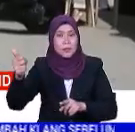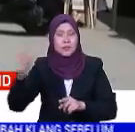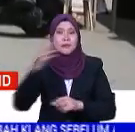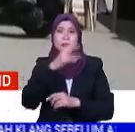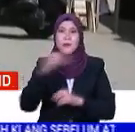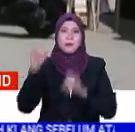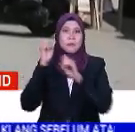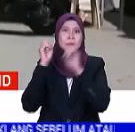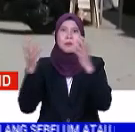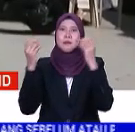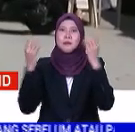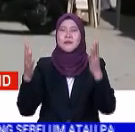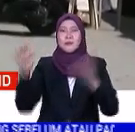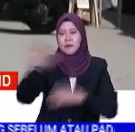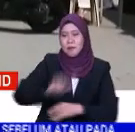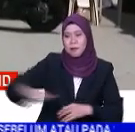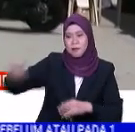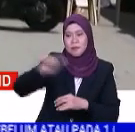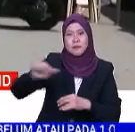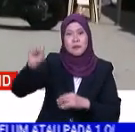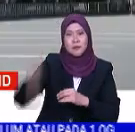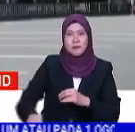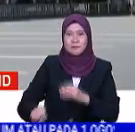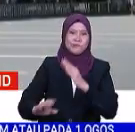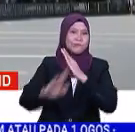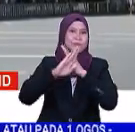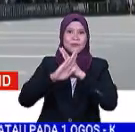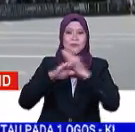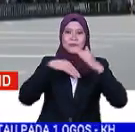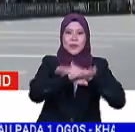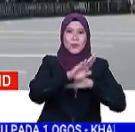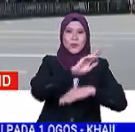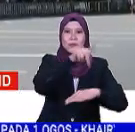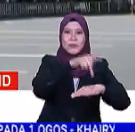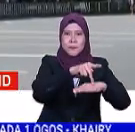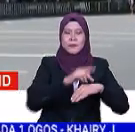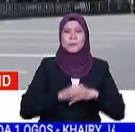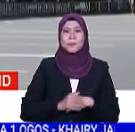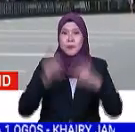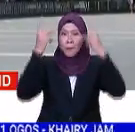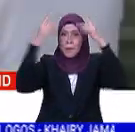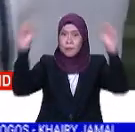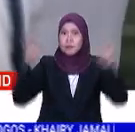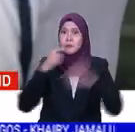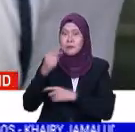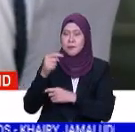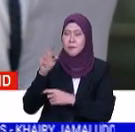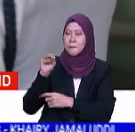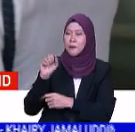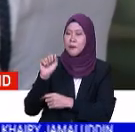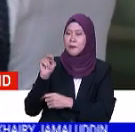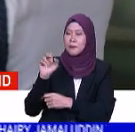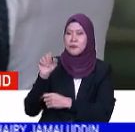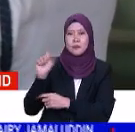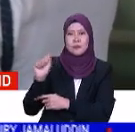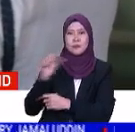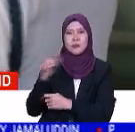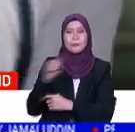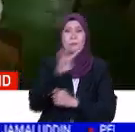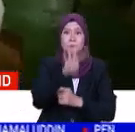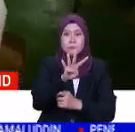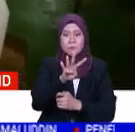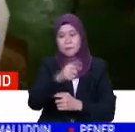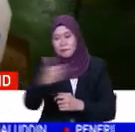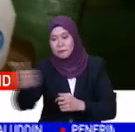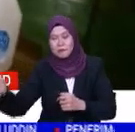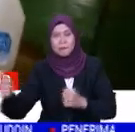dan kebanyakan negara Asia Selatan. Presiden Rodrigo Duterte sebelum ini meletakkan Manila dan empat wilayah